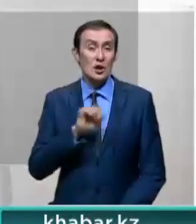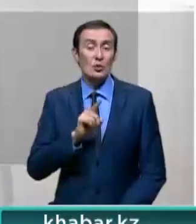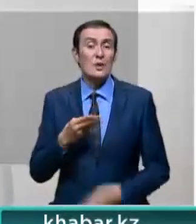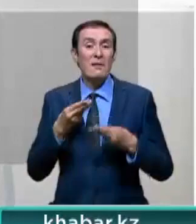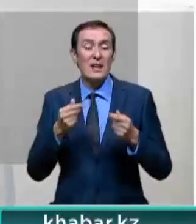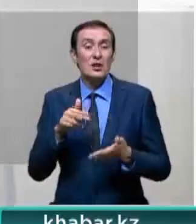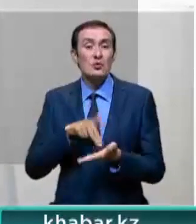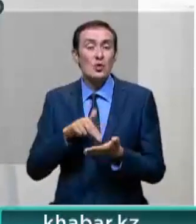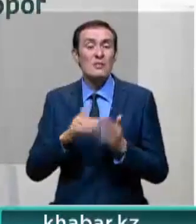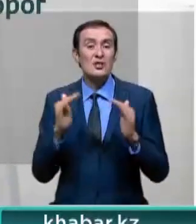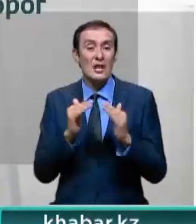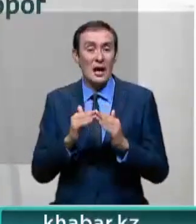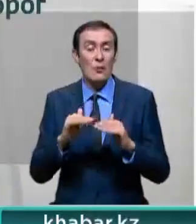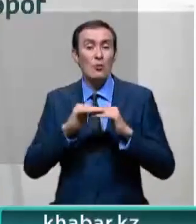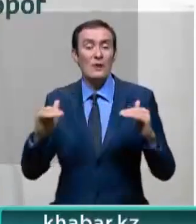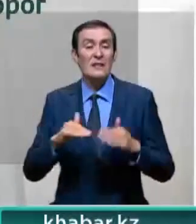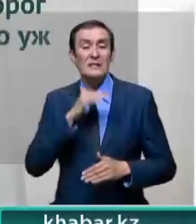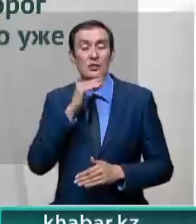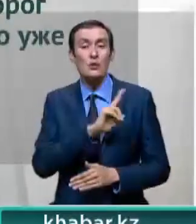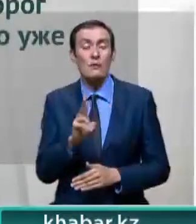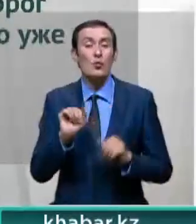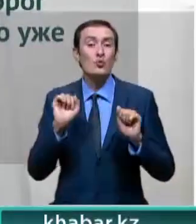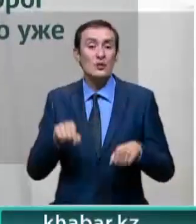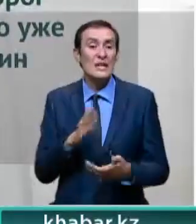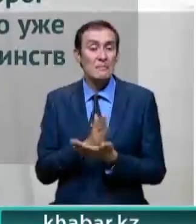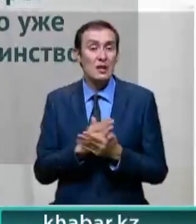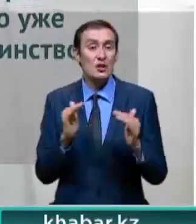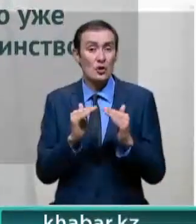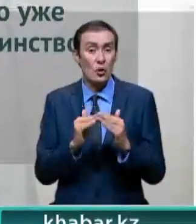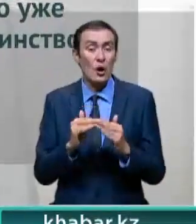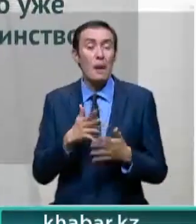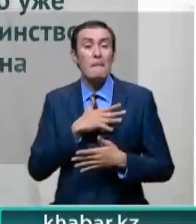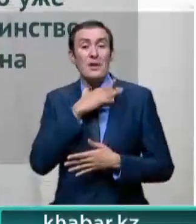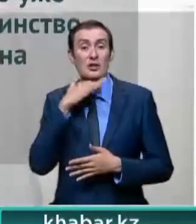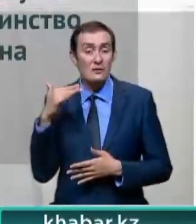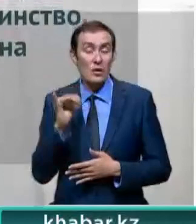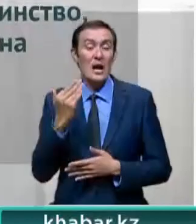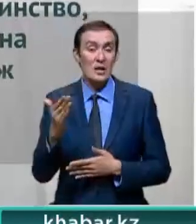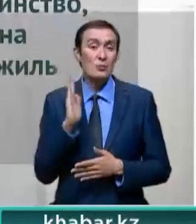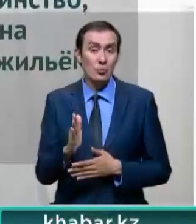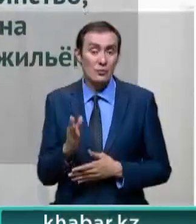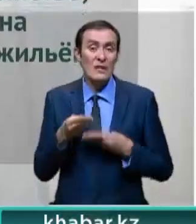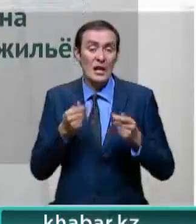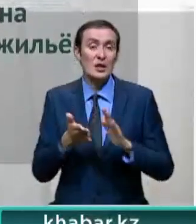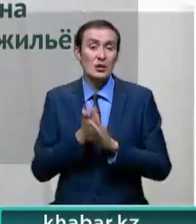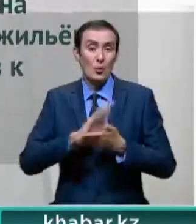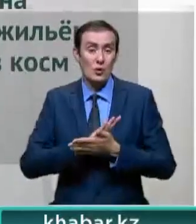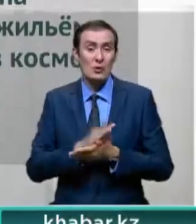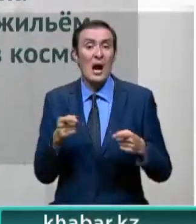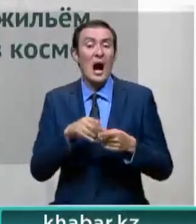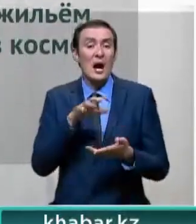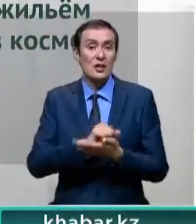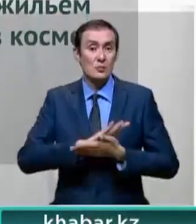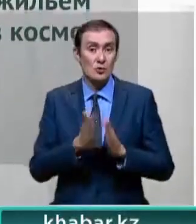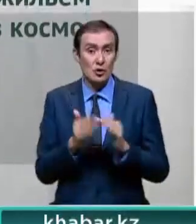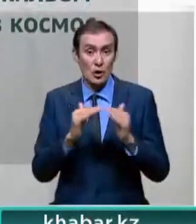на стоимость жилья. Порог достаточности у тех, кто уже имеет жилье, их большинство. И они же будут влиять на ситуацию с арендным жильем, где